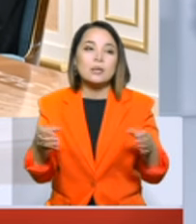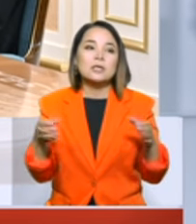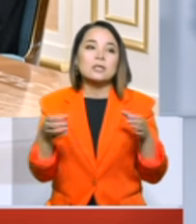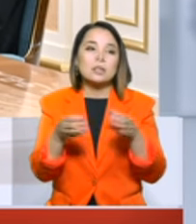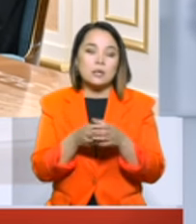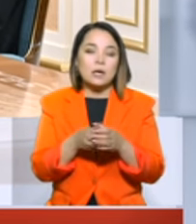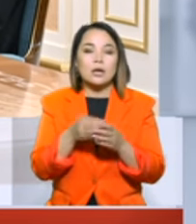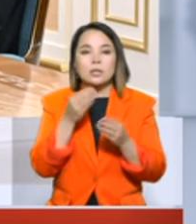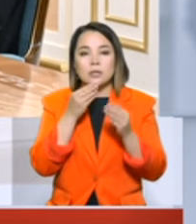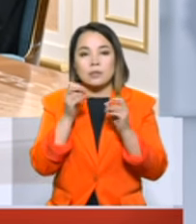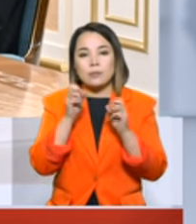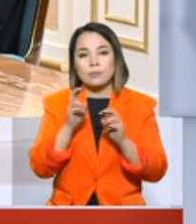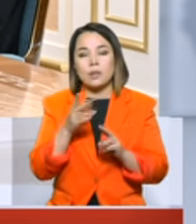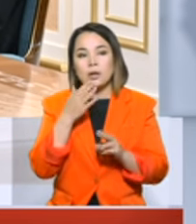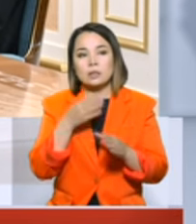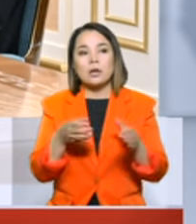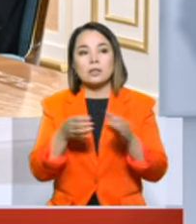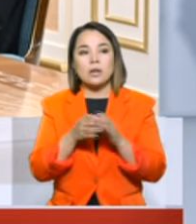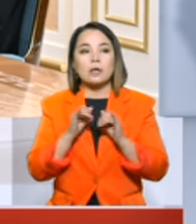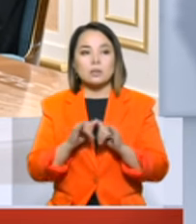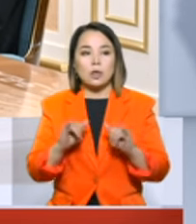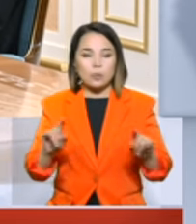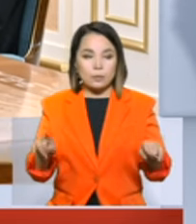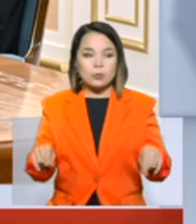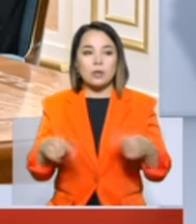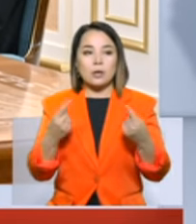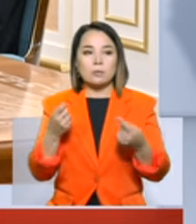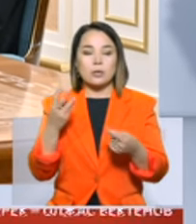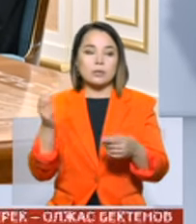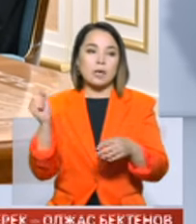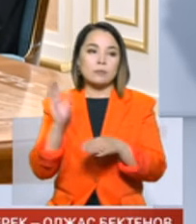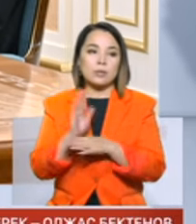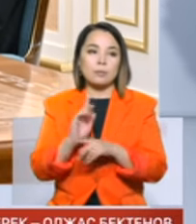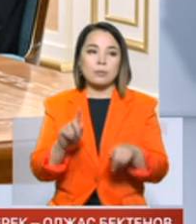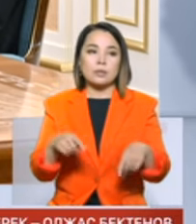түрлі секторында жасанды интеллектіні одан әрі дамыту жөнінде бірқатар тапсырма берді.